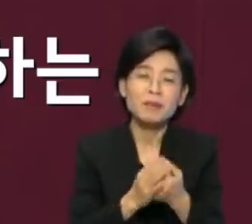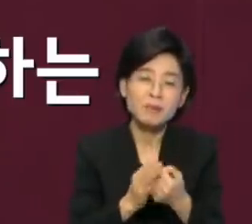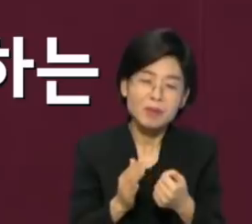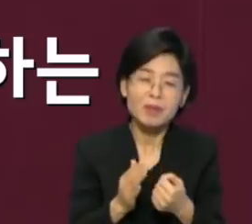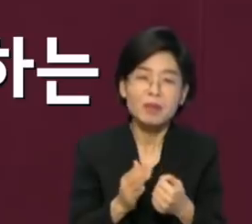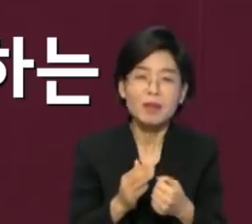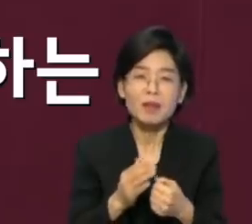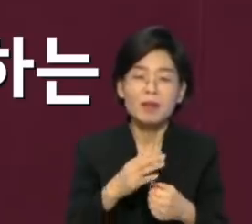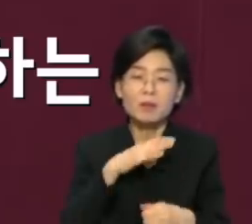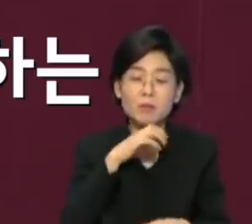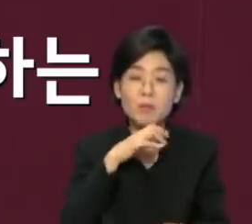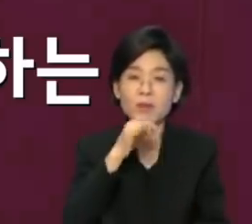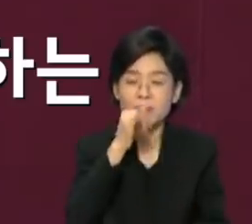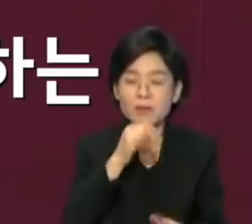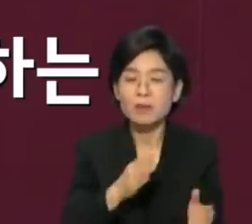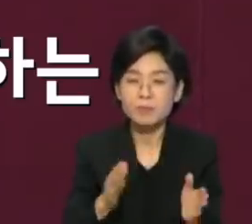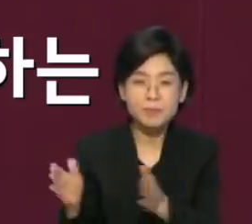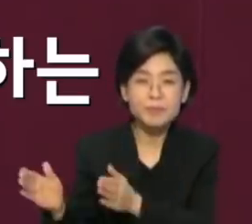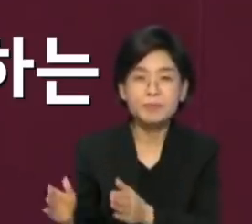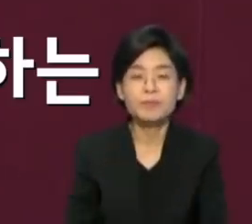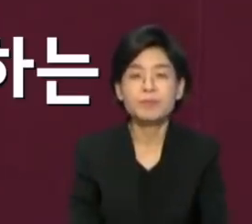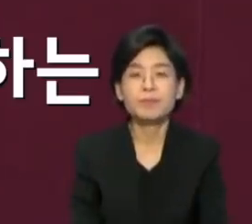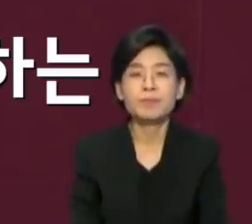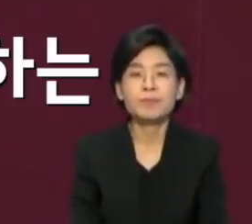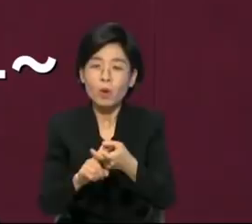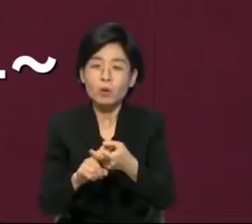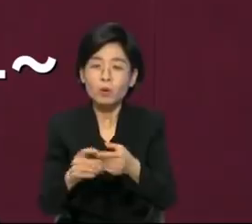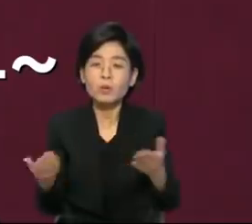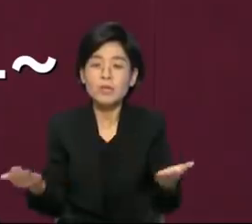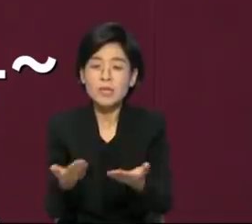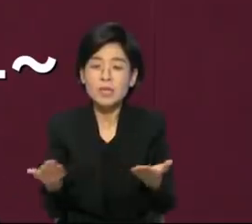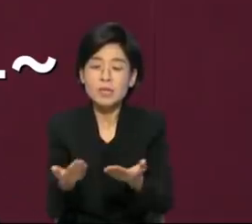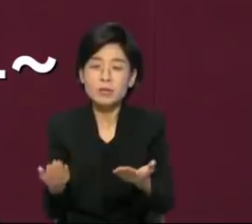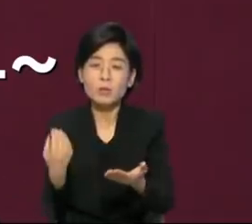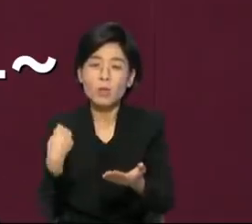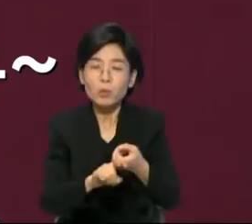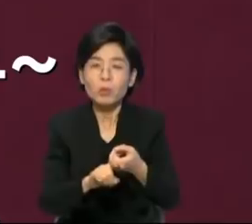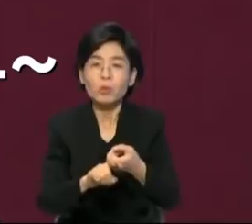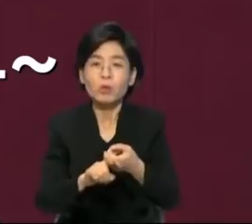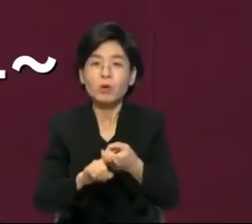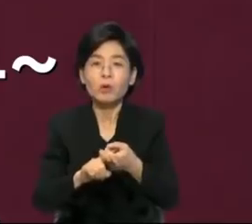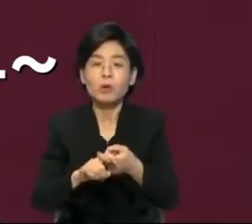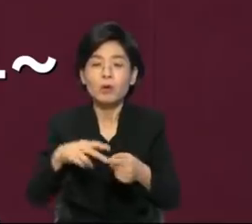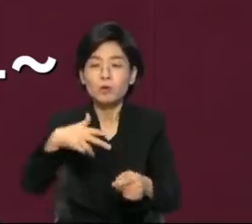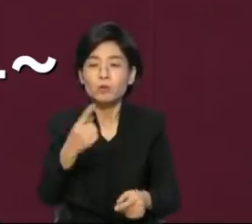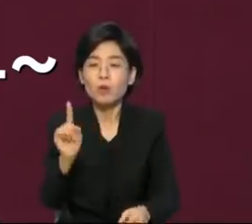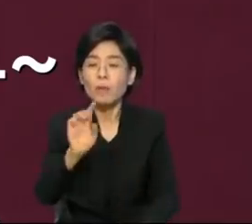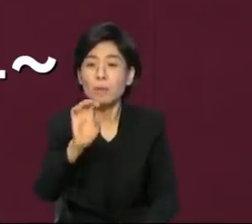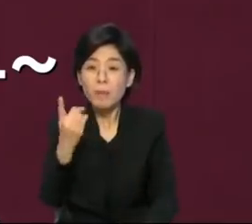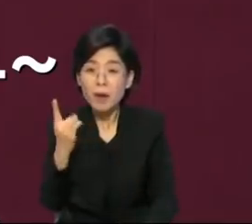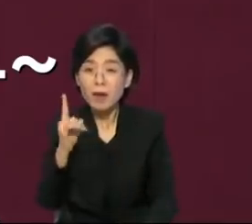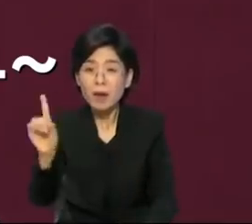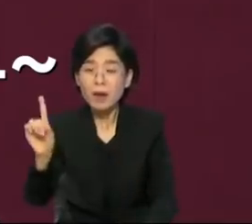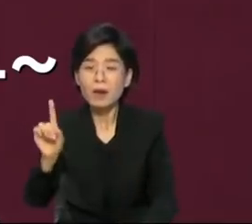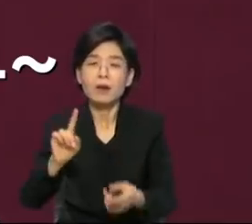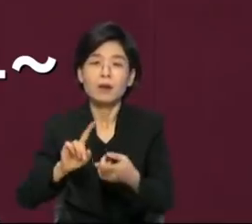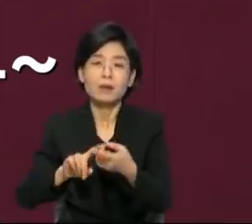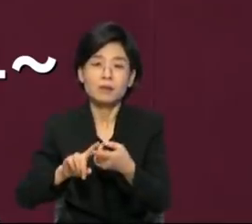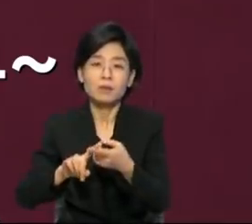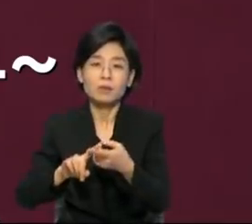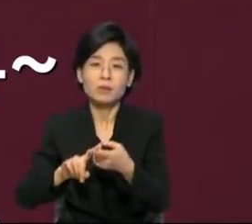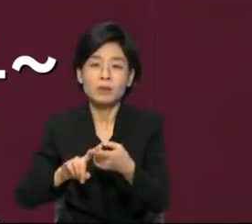계속하겠습니다. 탈원전 부분부터 하겠습니다. 문재인 정부가 촛불 청구서에